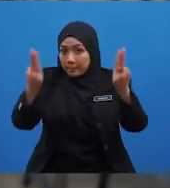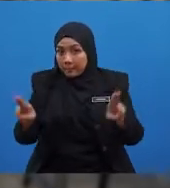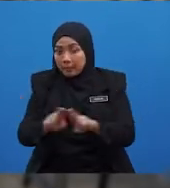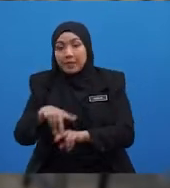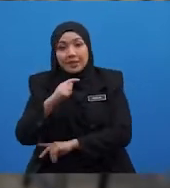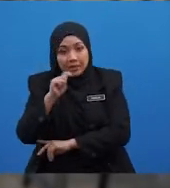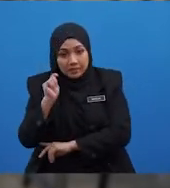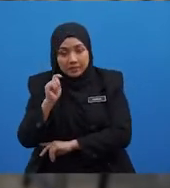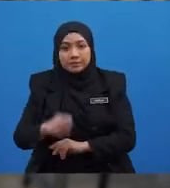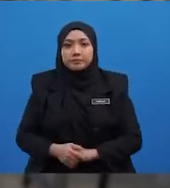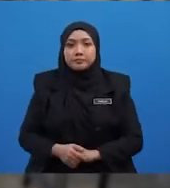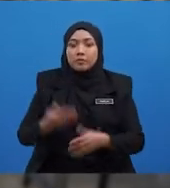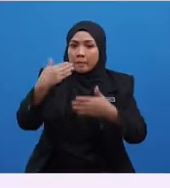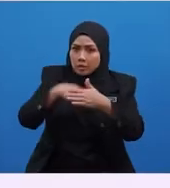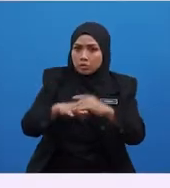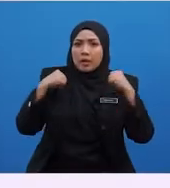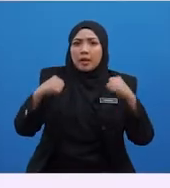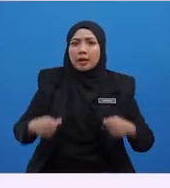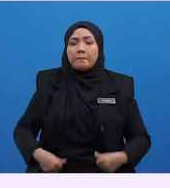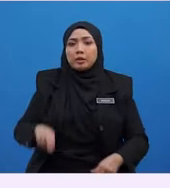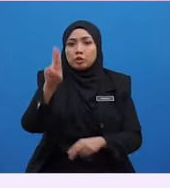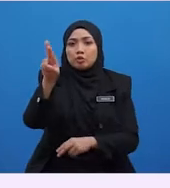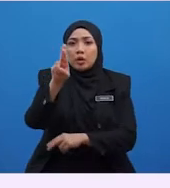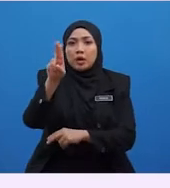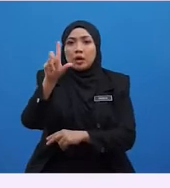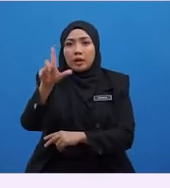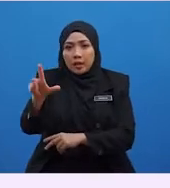pelayar web, masukkan URL